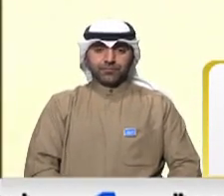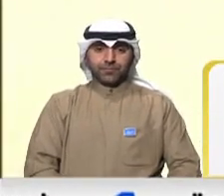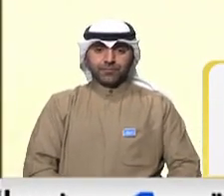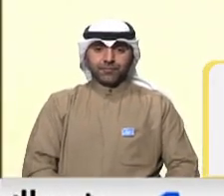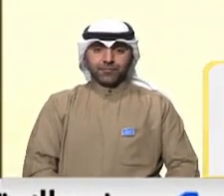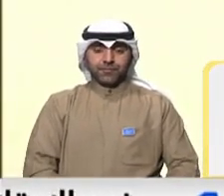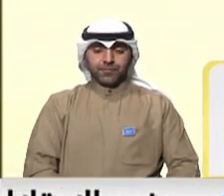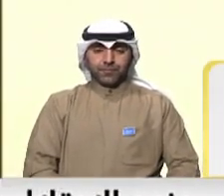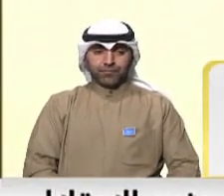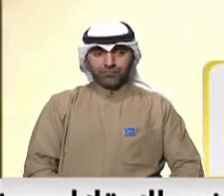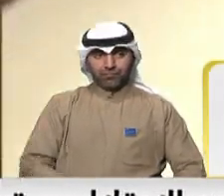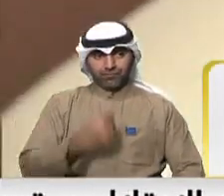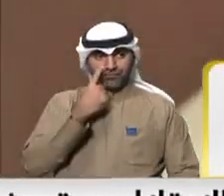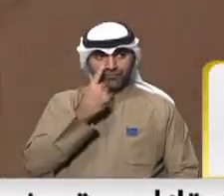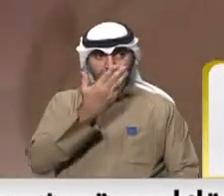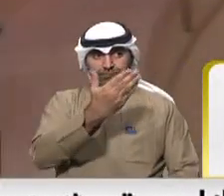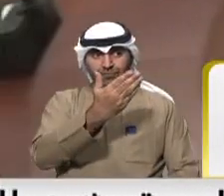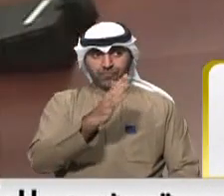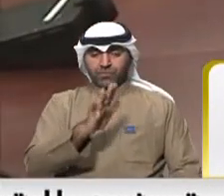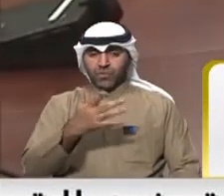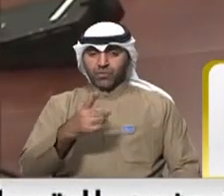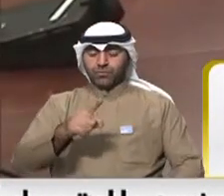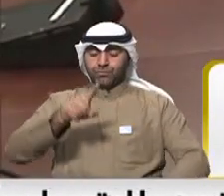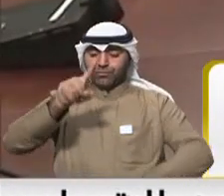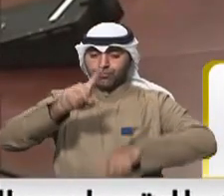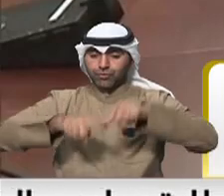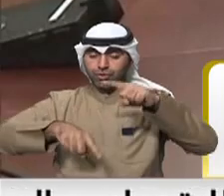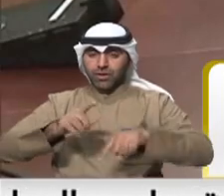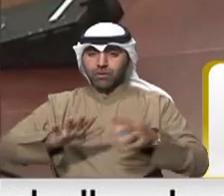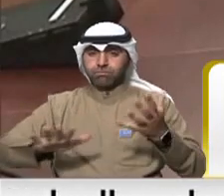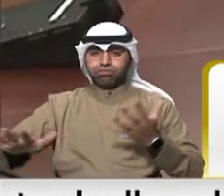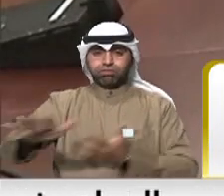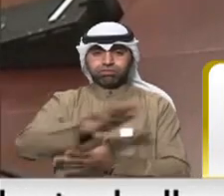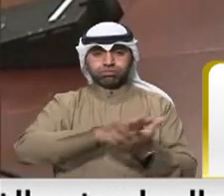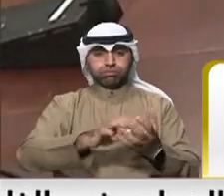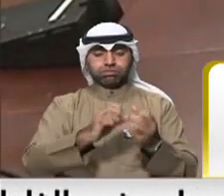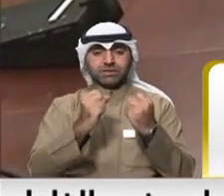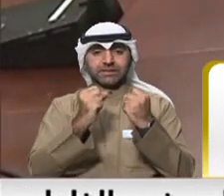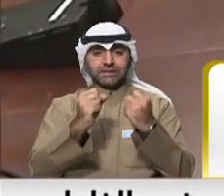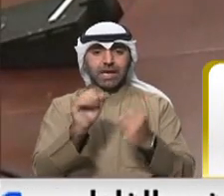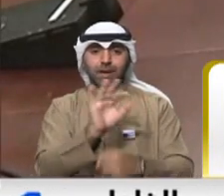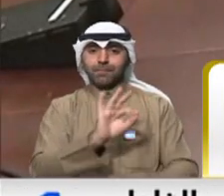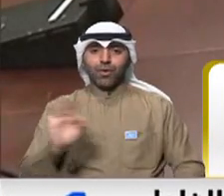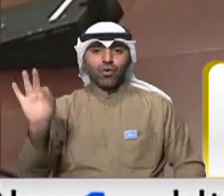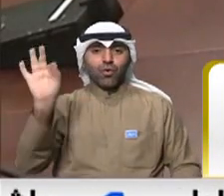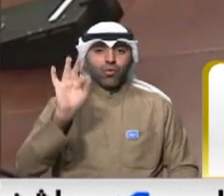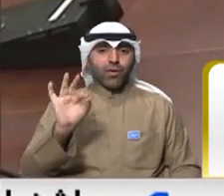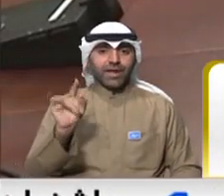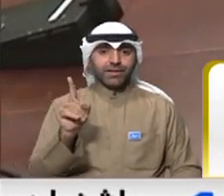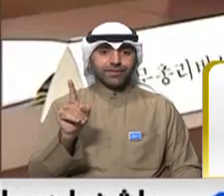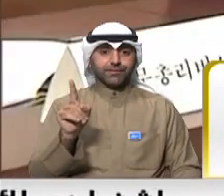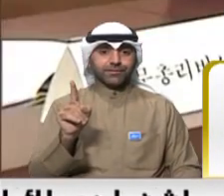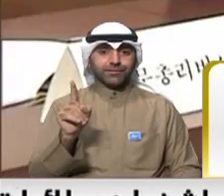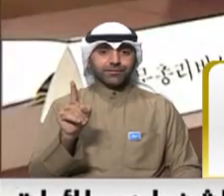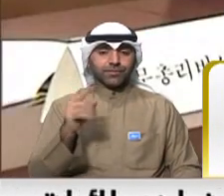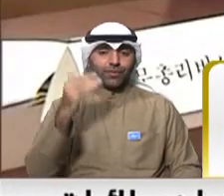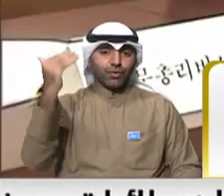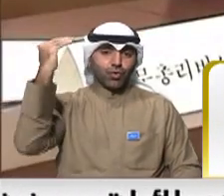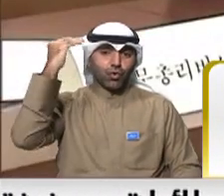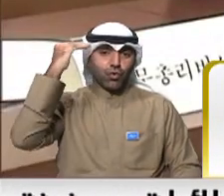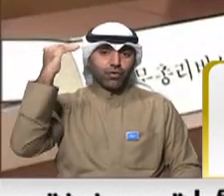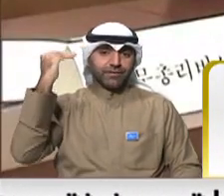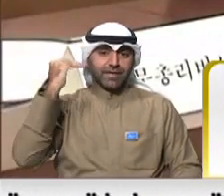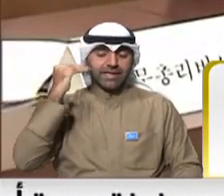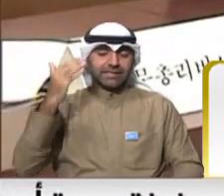نظم آلاف الأطباء المتدربين في كوريا الجنوبية مظاهرة لليوم التاسع على التوالي احتجاجا على